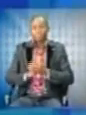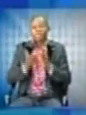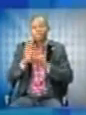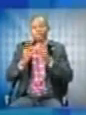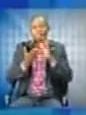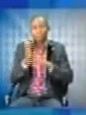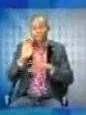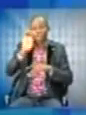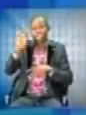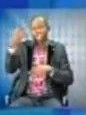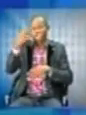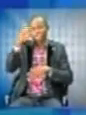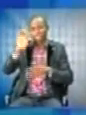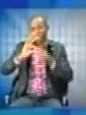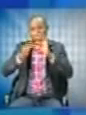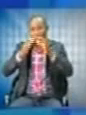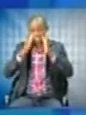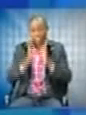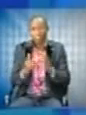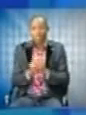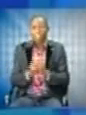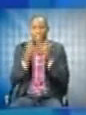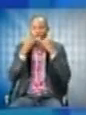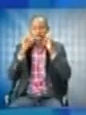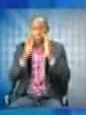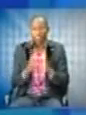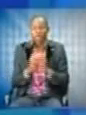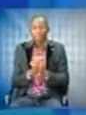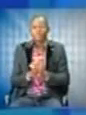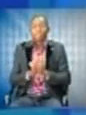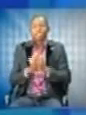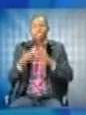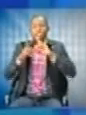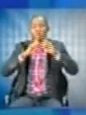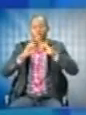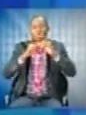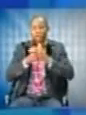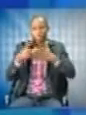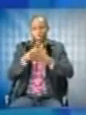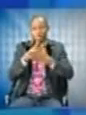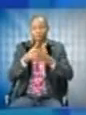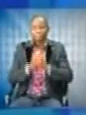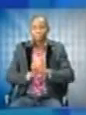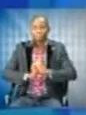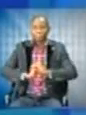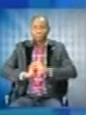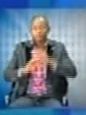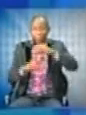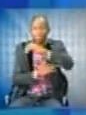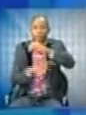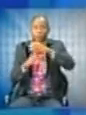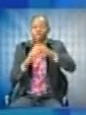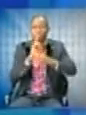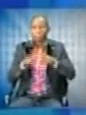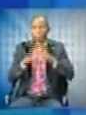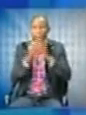Comme promis par le gouverneur, un tout nouveau pont vient d'être construit sur la route Chitourou à Likasi. Il est adapté aux nouvelles